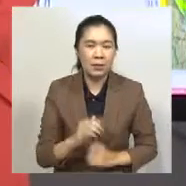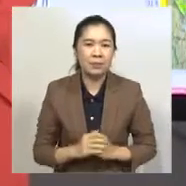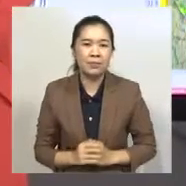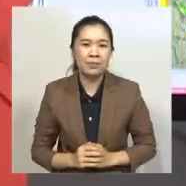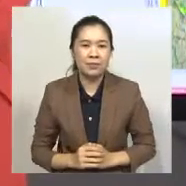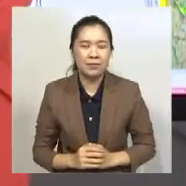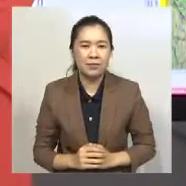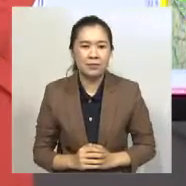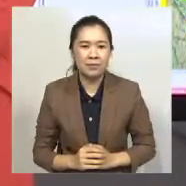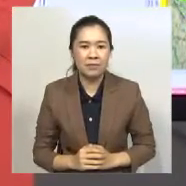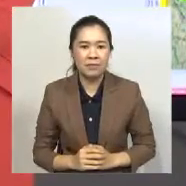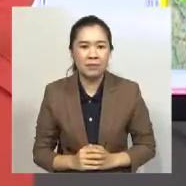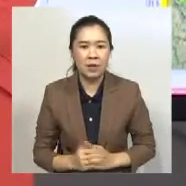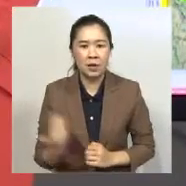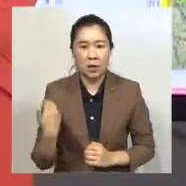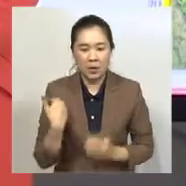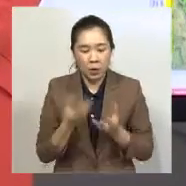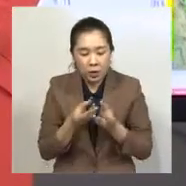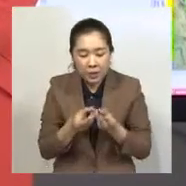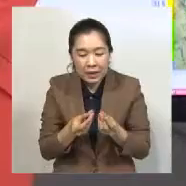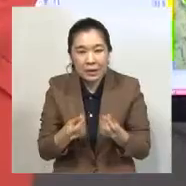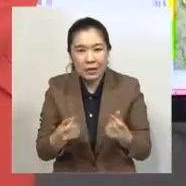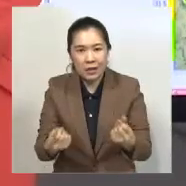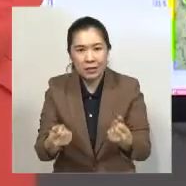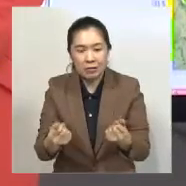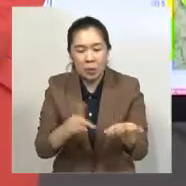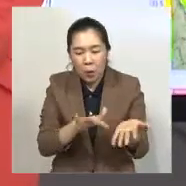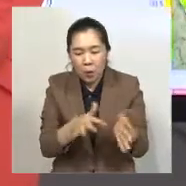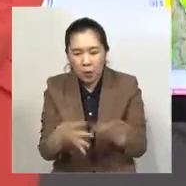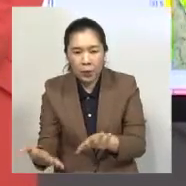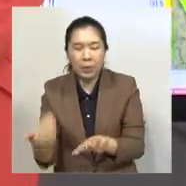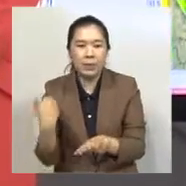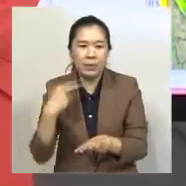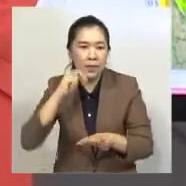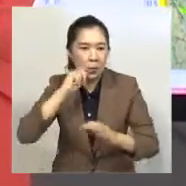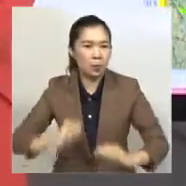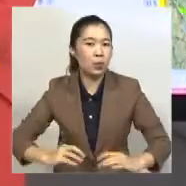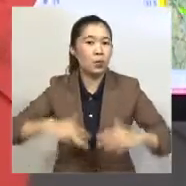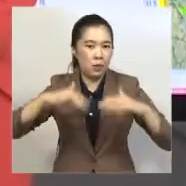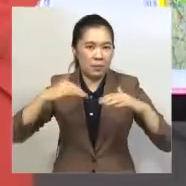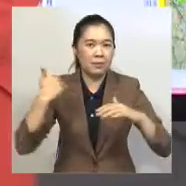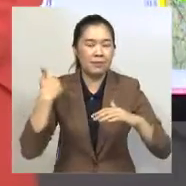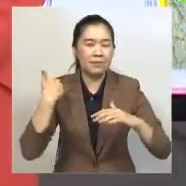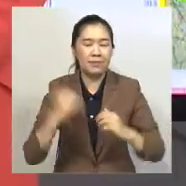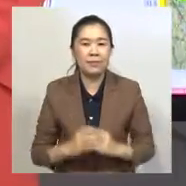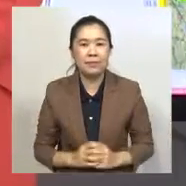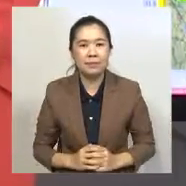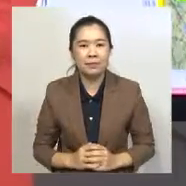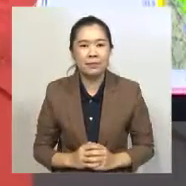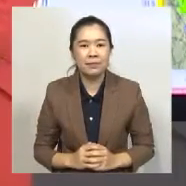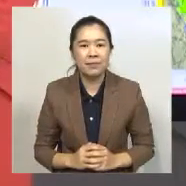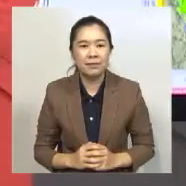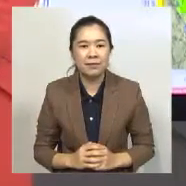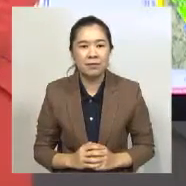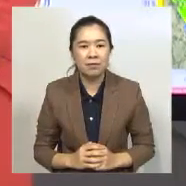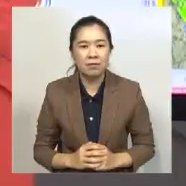ามีแลนด์สไลด์นะครับมีดินถล่มแล้วก็มีน้ำท่วมในหลายๆพื้นที่ใช่มันอา